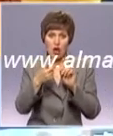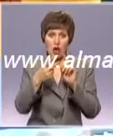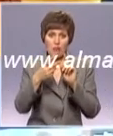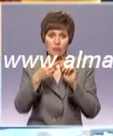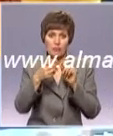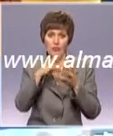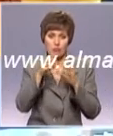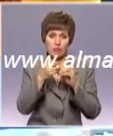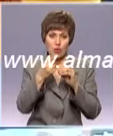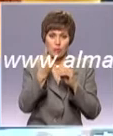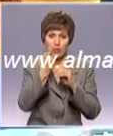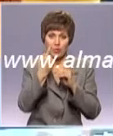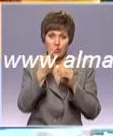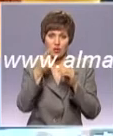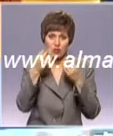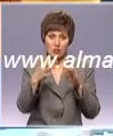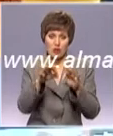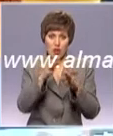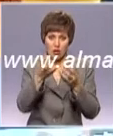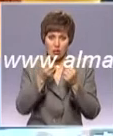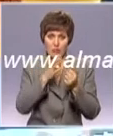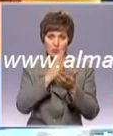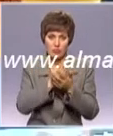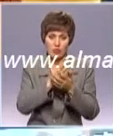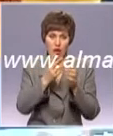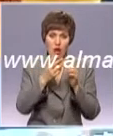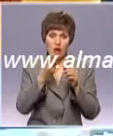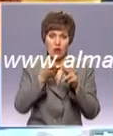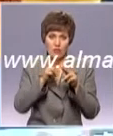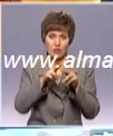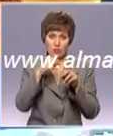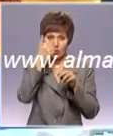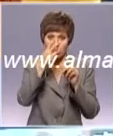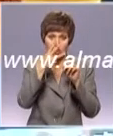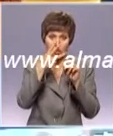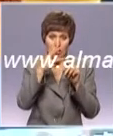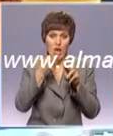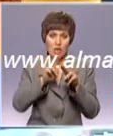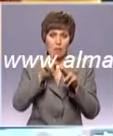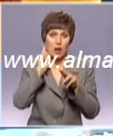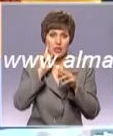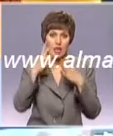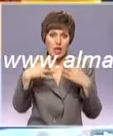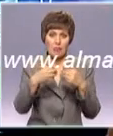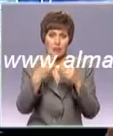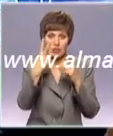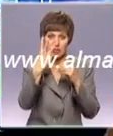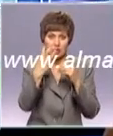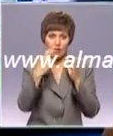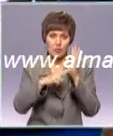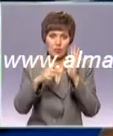дали. Потом в этом году будет третье направление – это молодая семья, 387